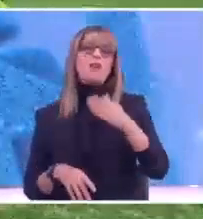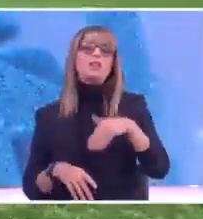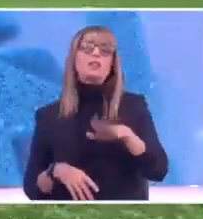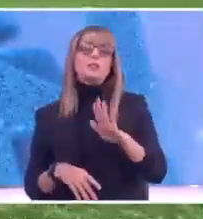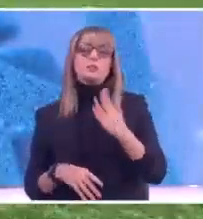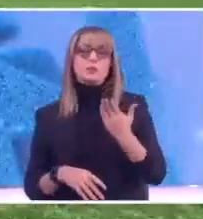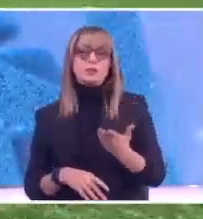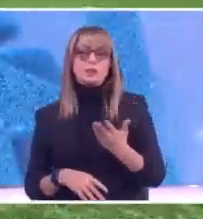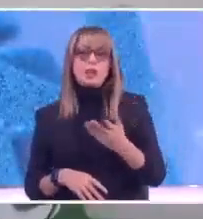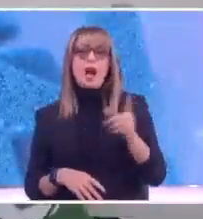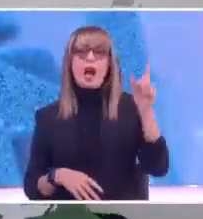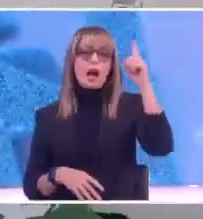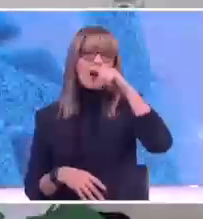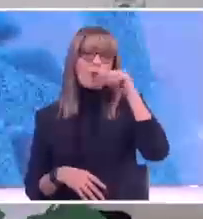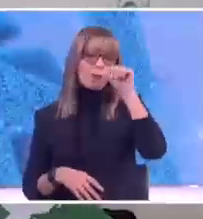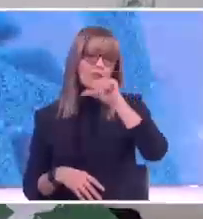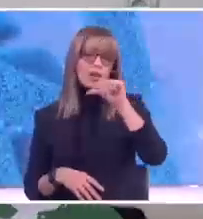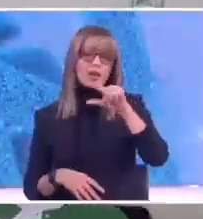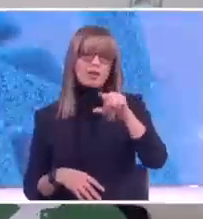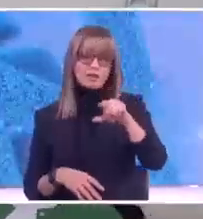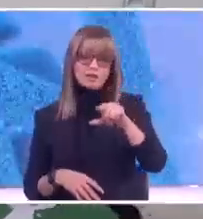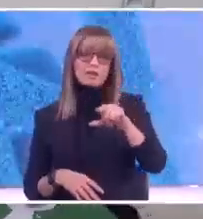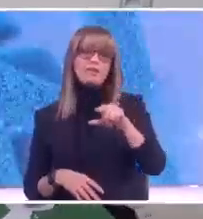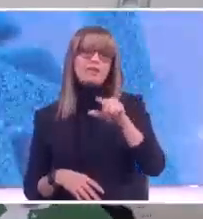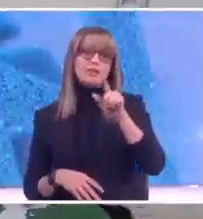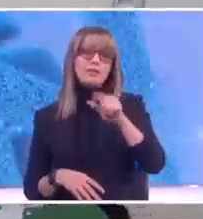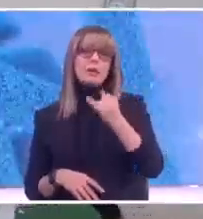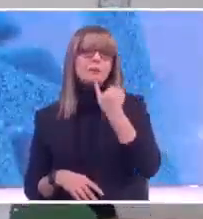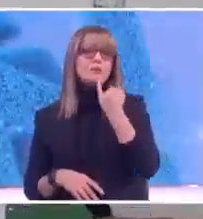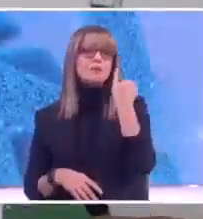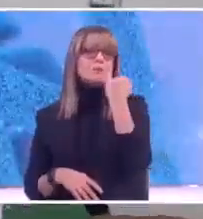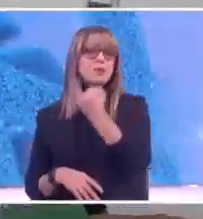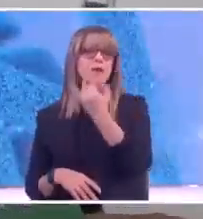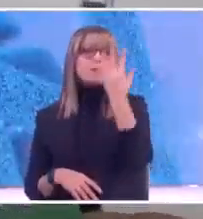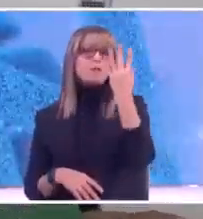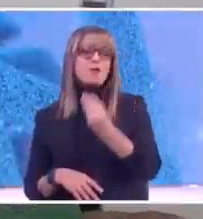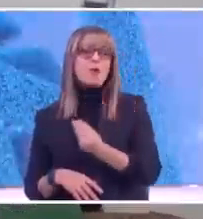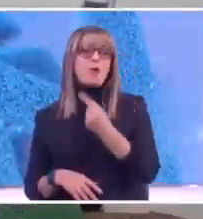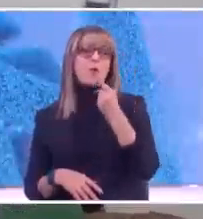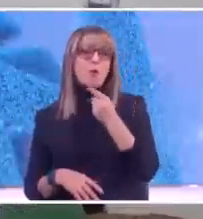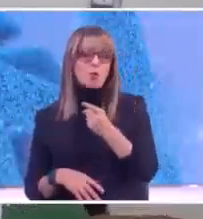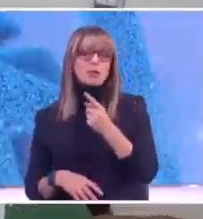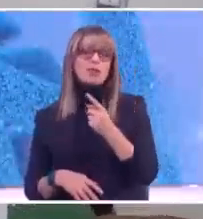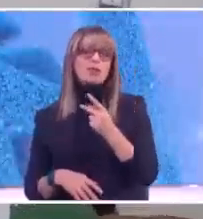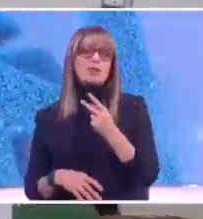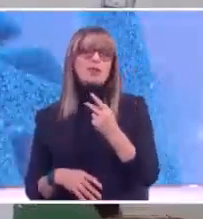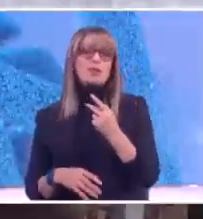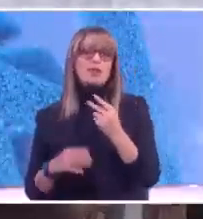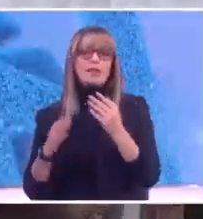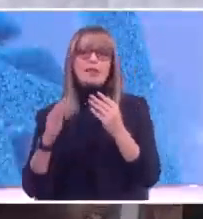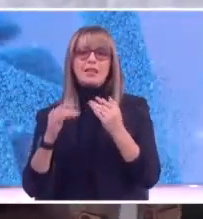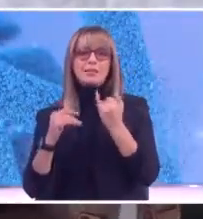oldular. Afrikalı kadın futbolcular misafir oldukları evlerde yöre kültürünü öğreniyor.